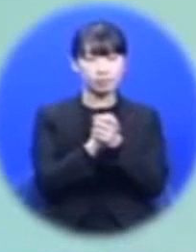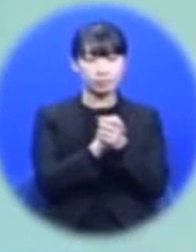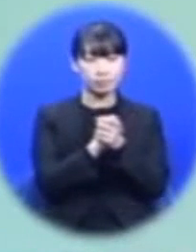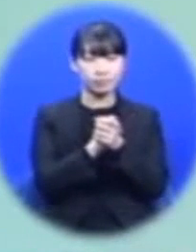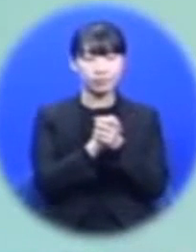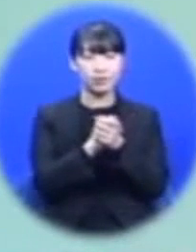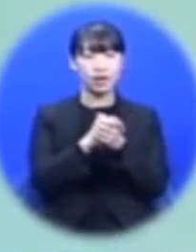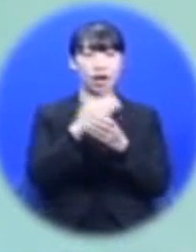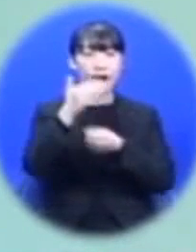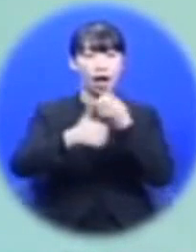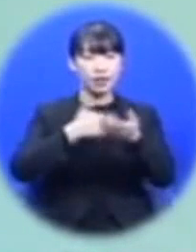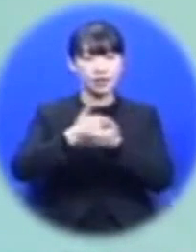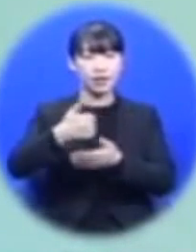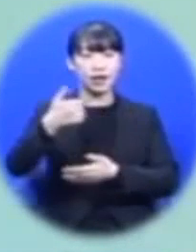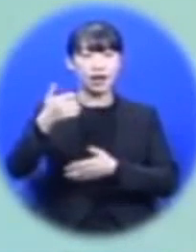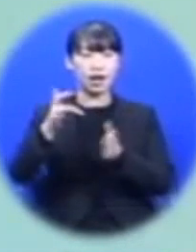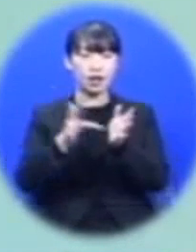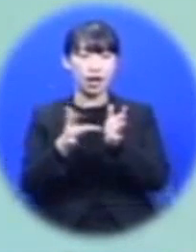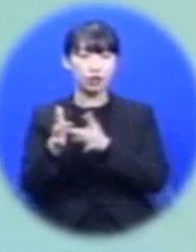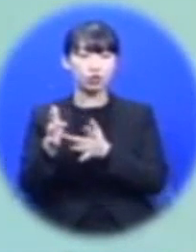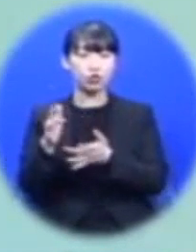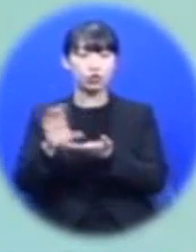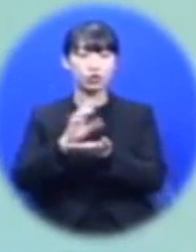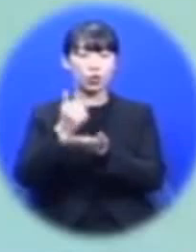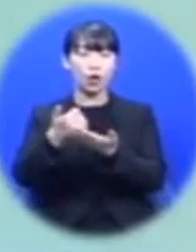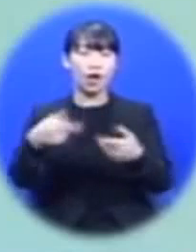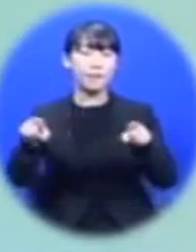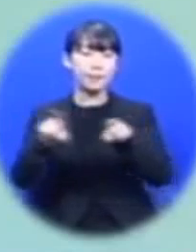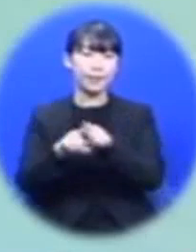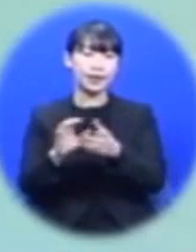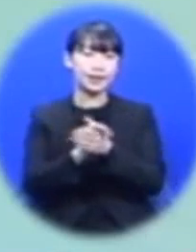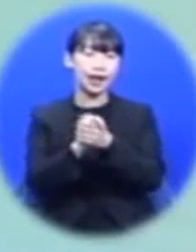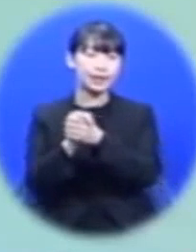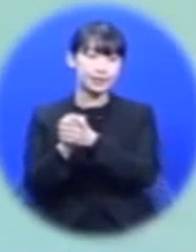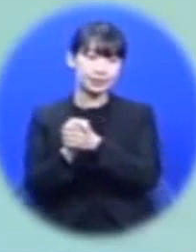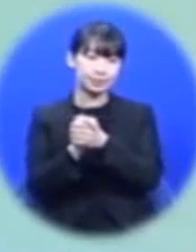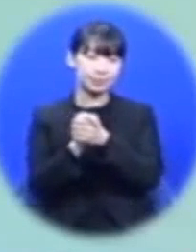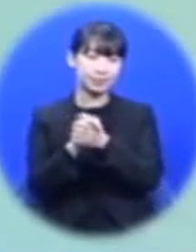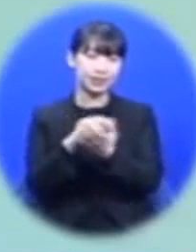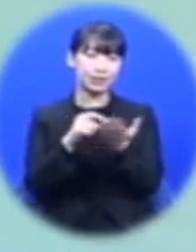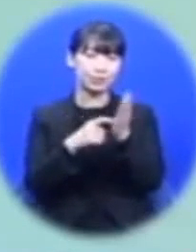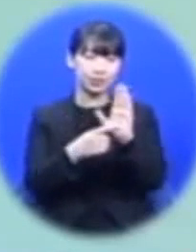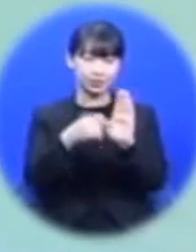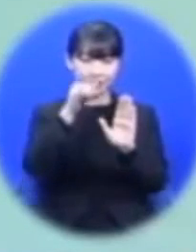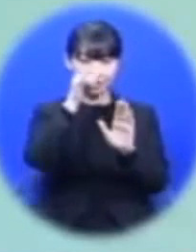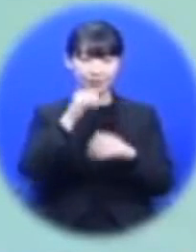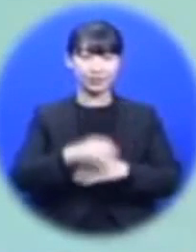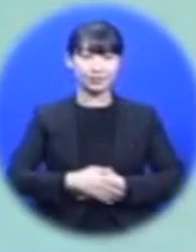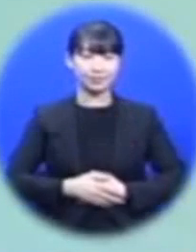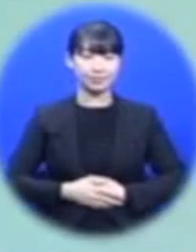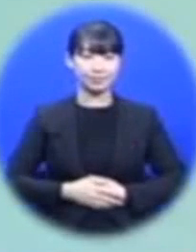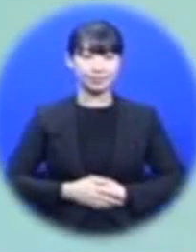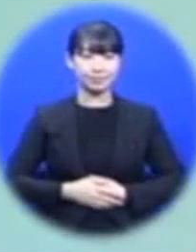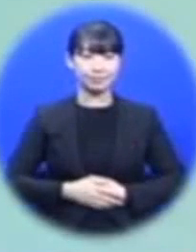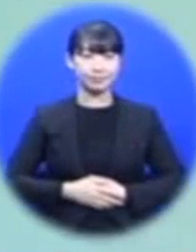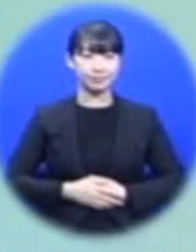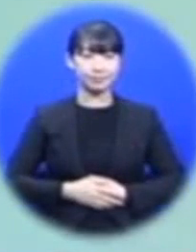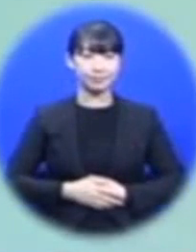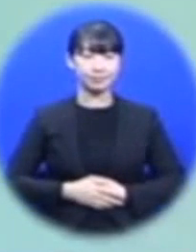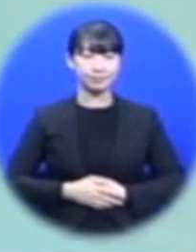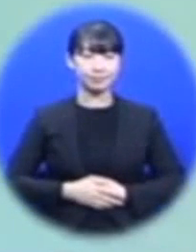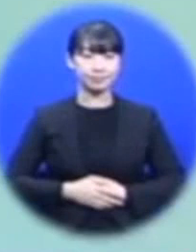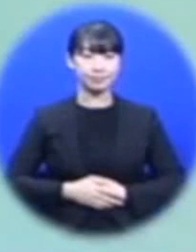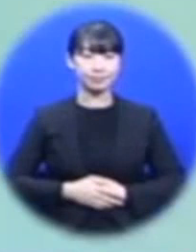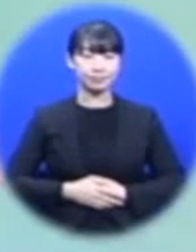예수 그리스도와 함께하는 사기입니다 요한 사도는 예수님과 사귀고 있었어요